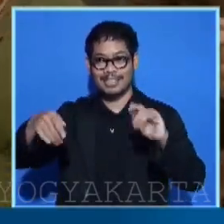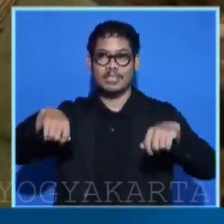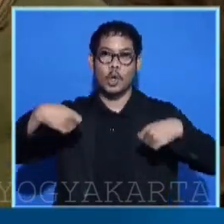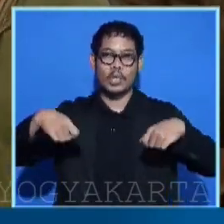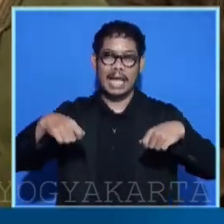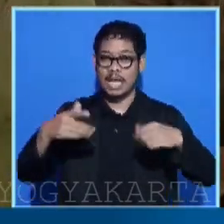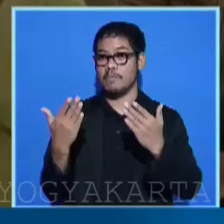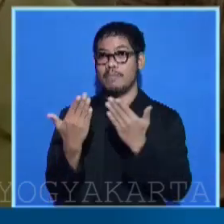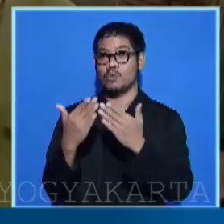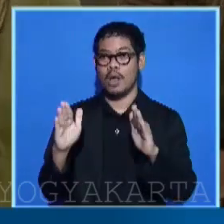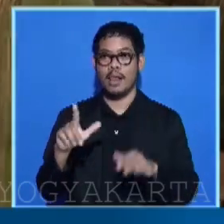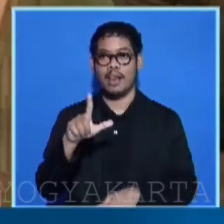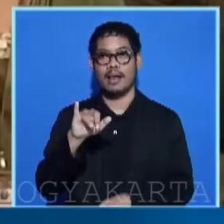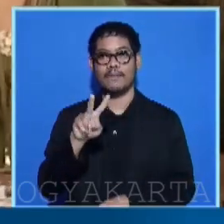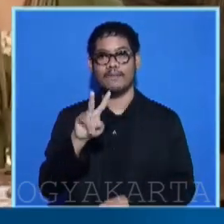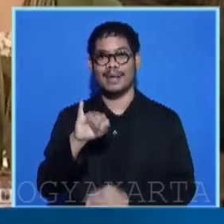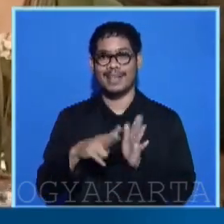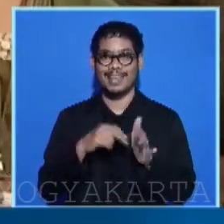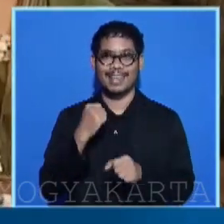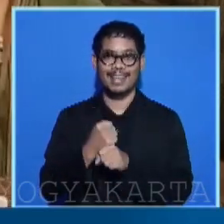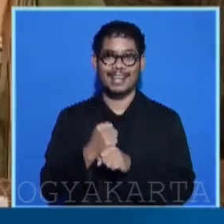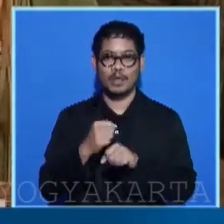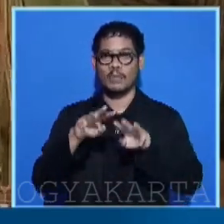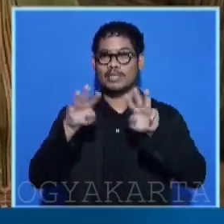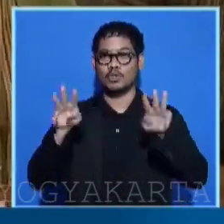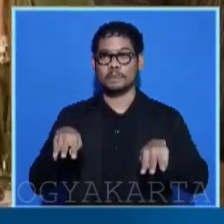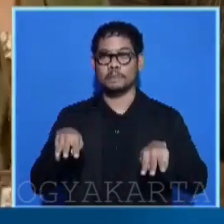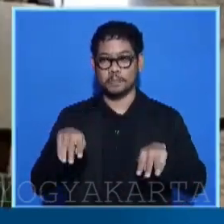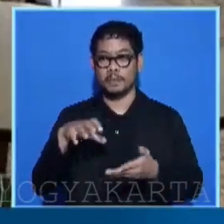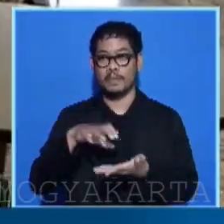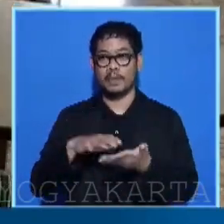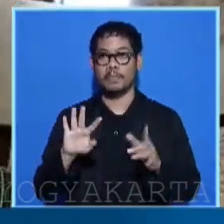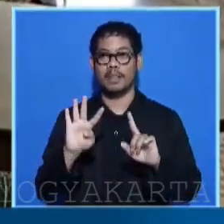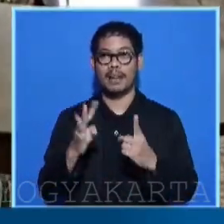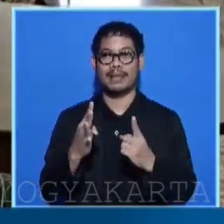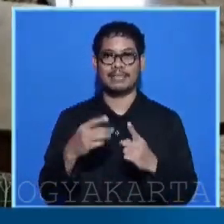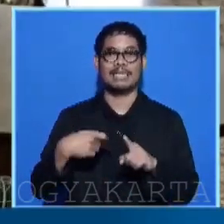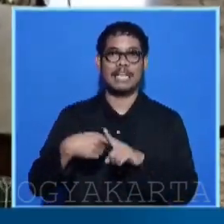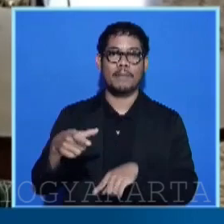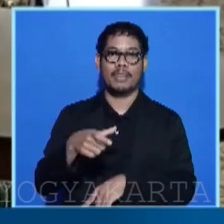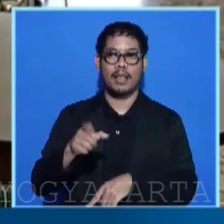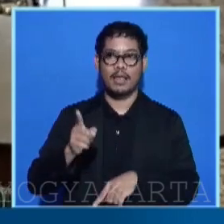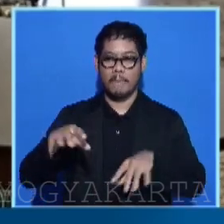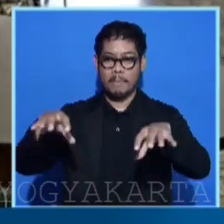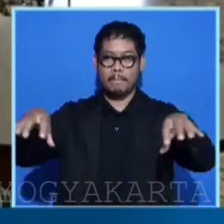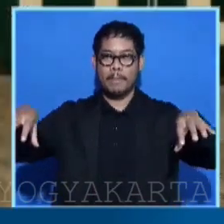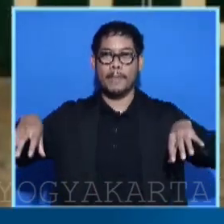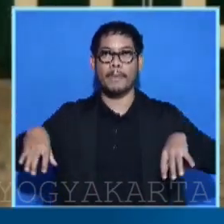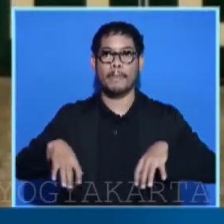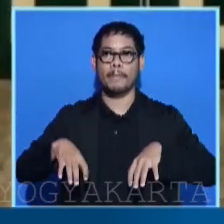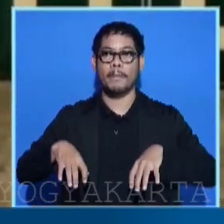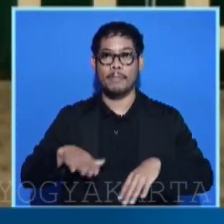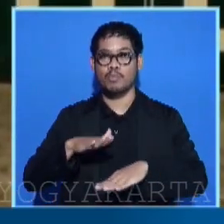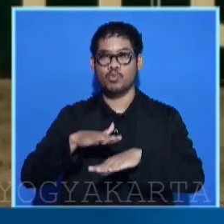Museum di 14 kemantren Kota Yogyakarta sebagai rangkaian peringatan. Budaya telah menjadi identitas di